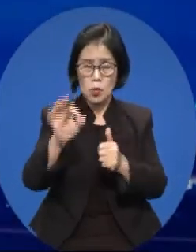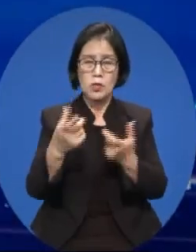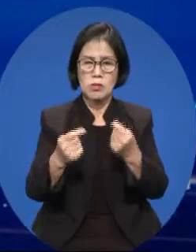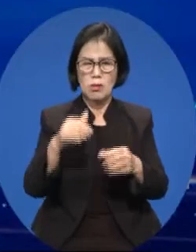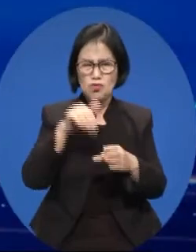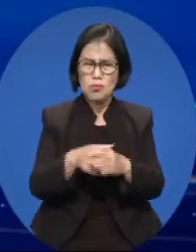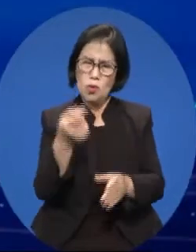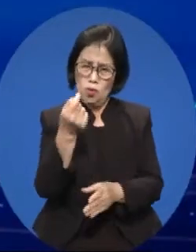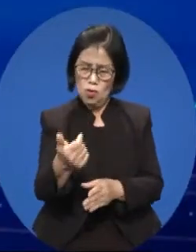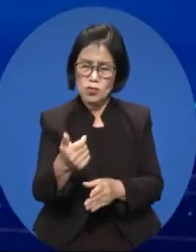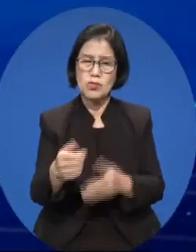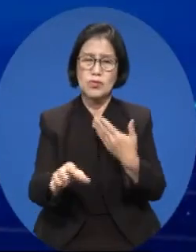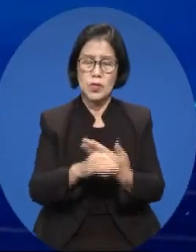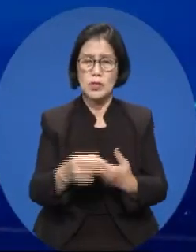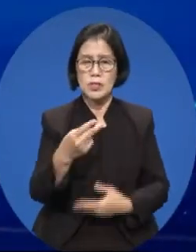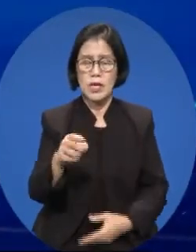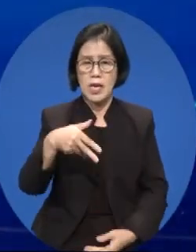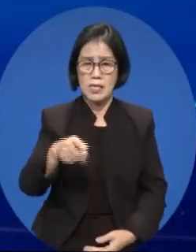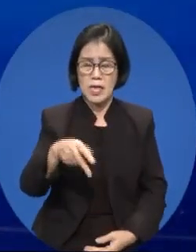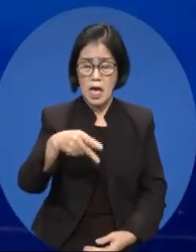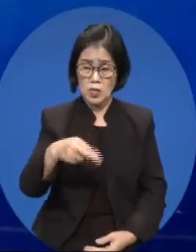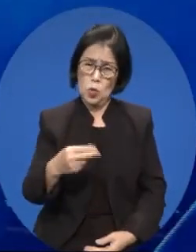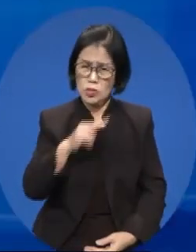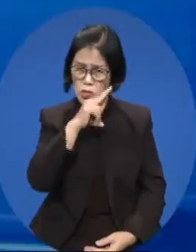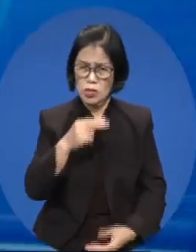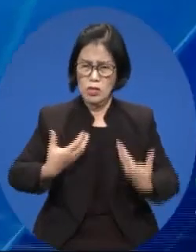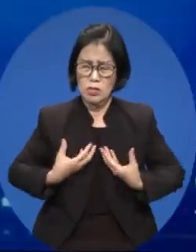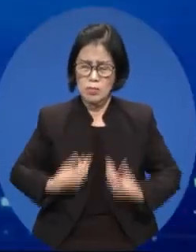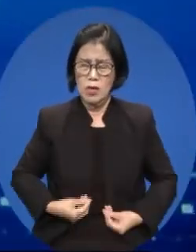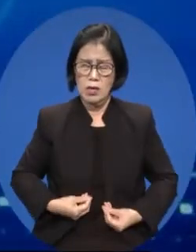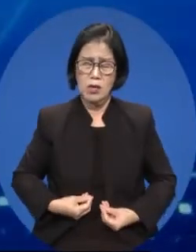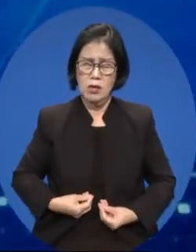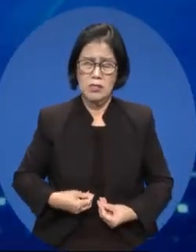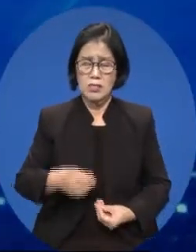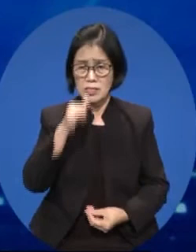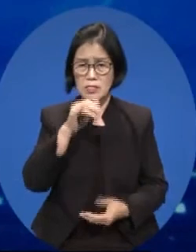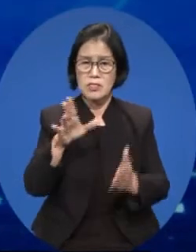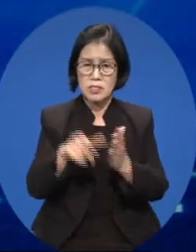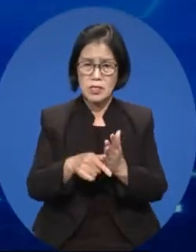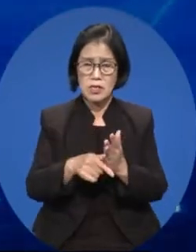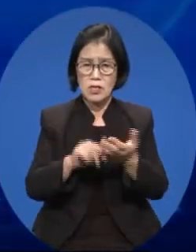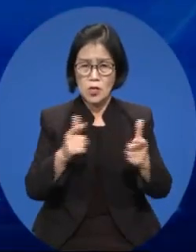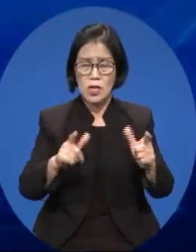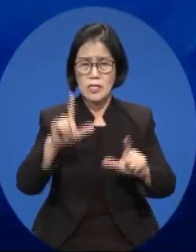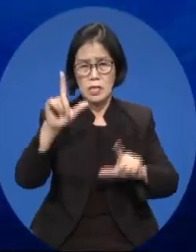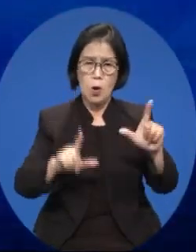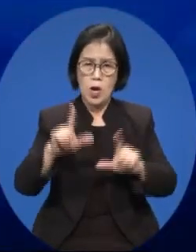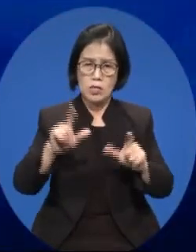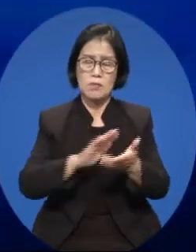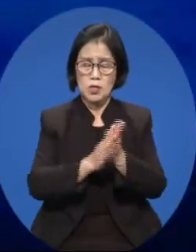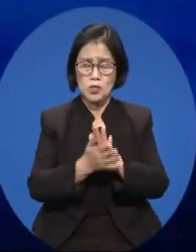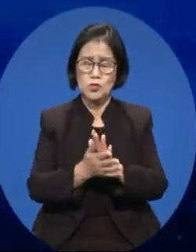나실 경우에는 이 대장동 의혹 등등의 실망감이 커서 또 그런 선택을 했을 경우에는 여러가지 좀 두고 봐야 될 사람들이 많은데